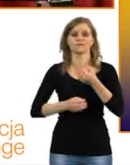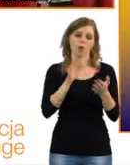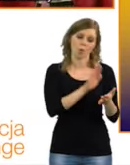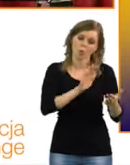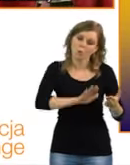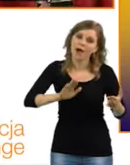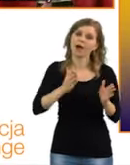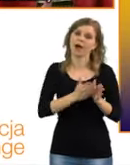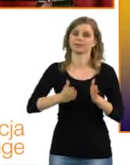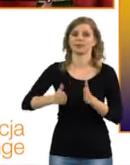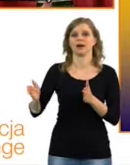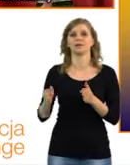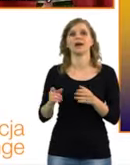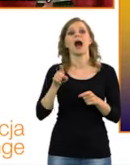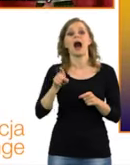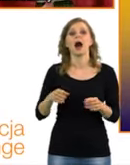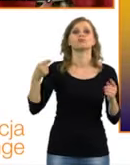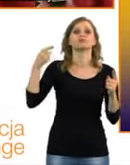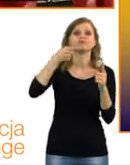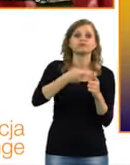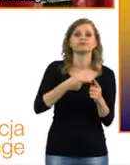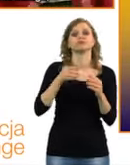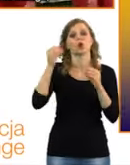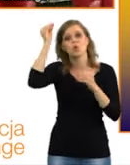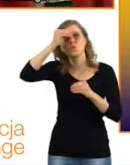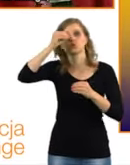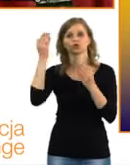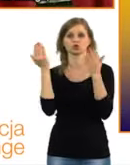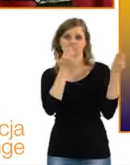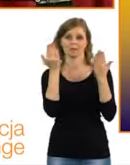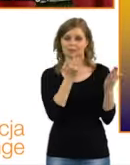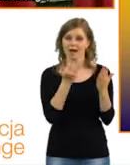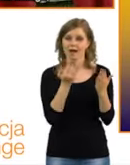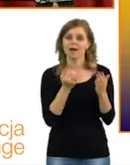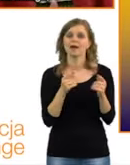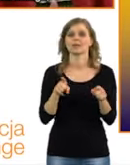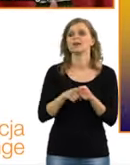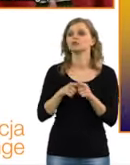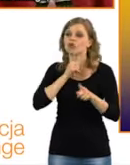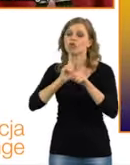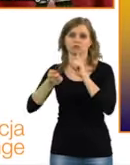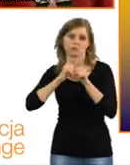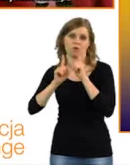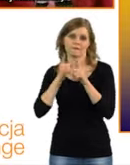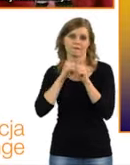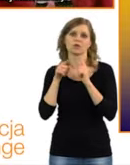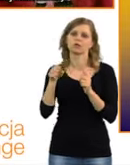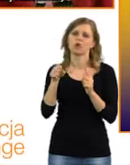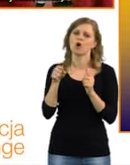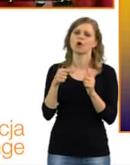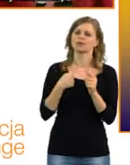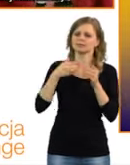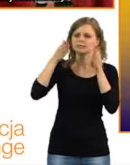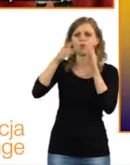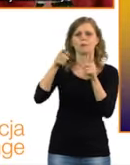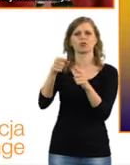opowiadanie, układanie, aż w końcu dochodzimy do nauki czytania i prowadzenie dialogu. Na tym